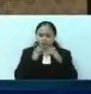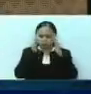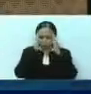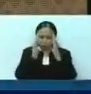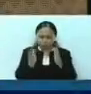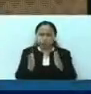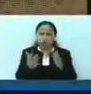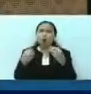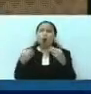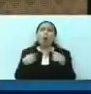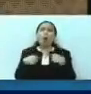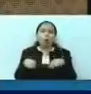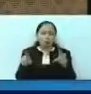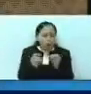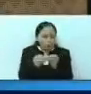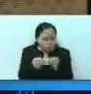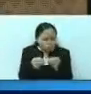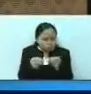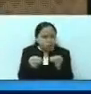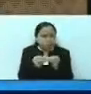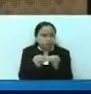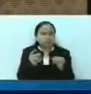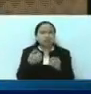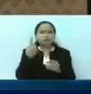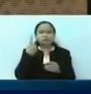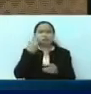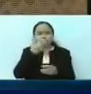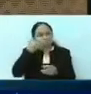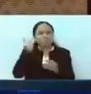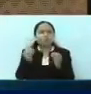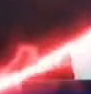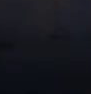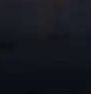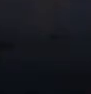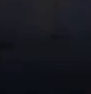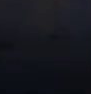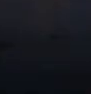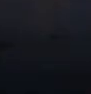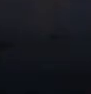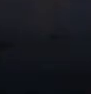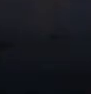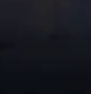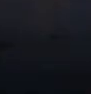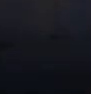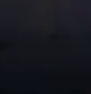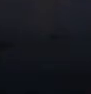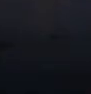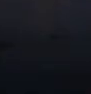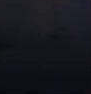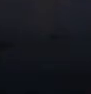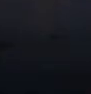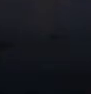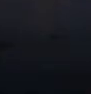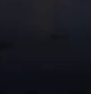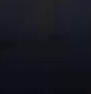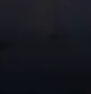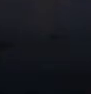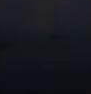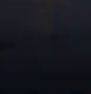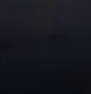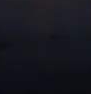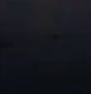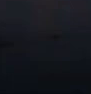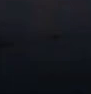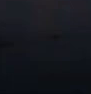or achieve more for the accomplishment na ibibigay sa inyo ng Panginoon. Sa pagpapatuloy ng ating programa, narito naman